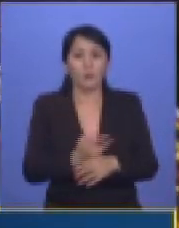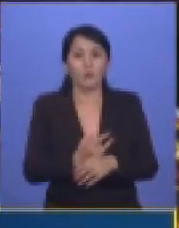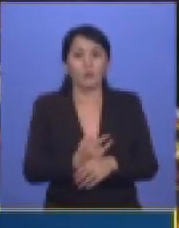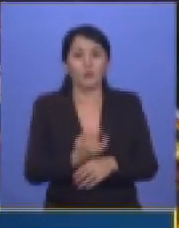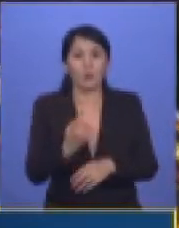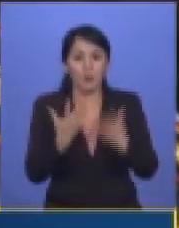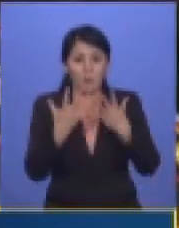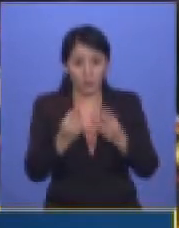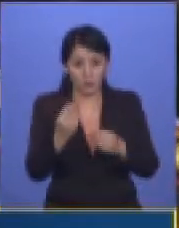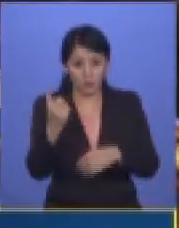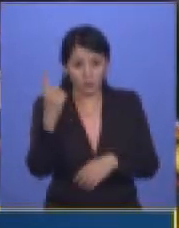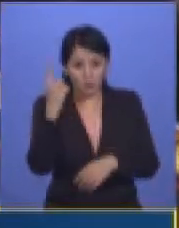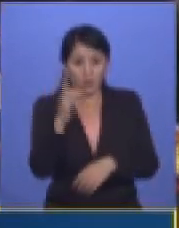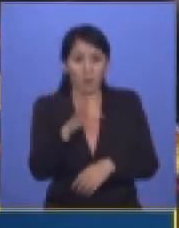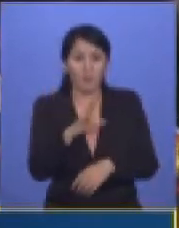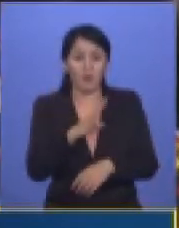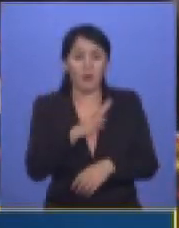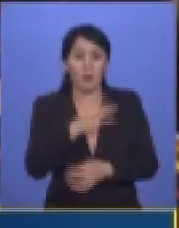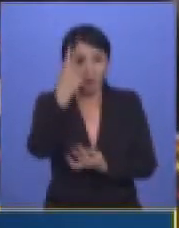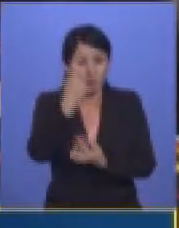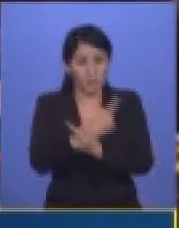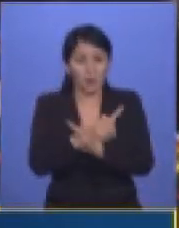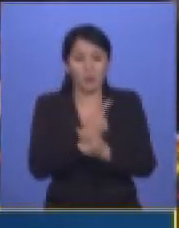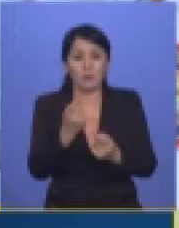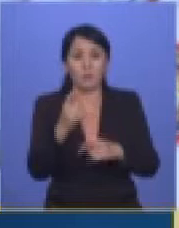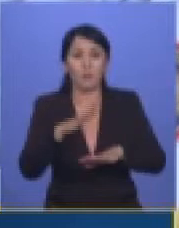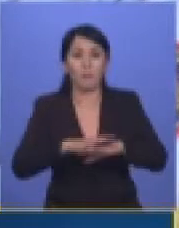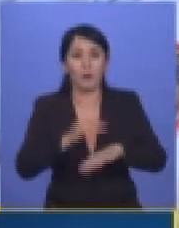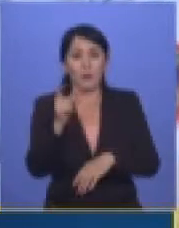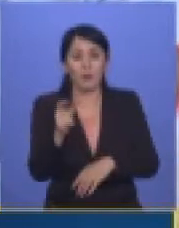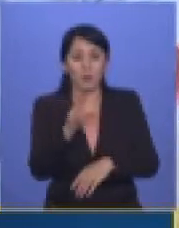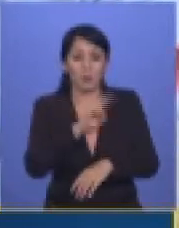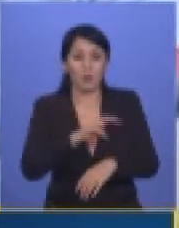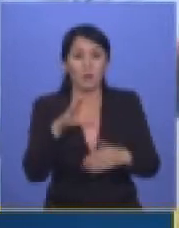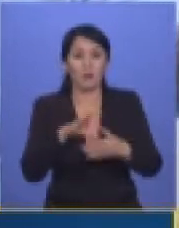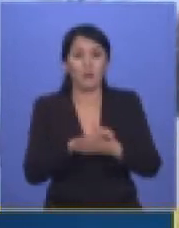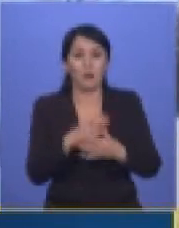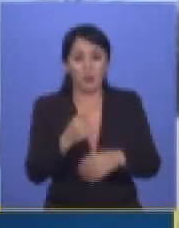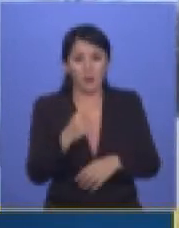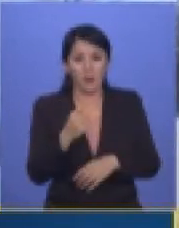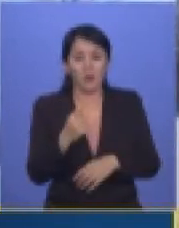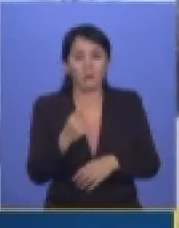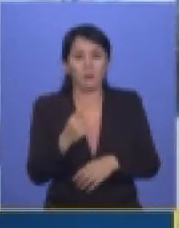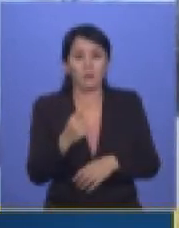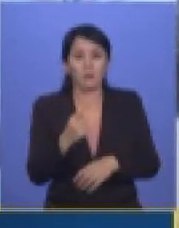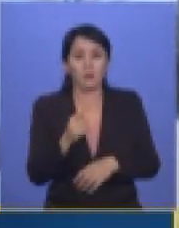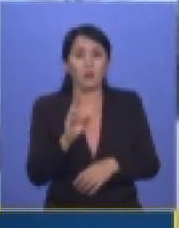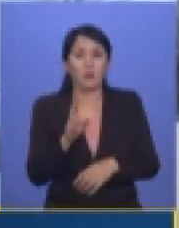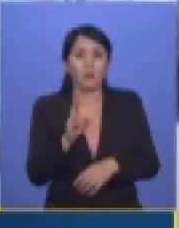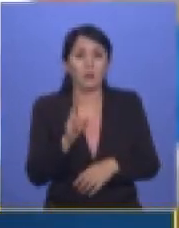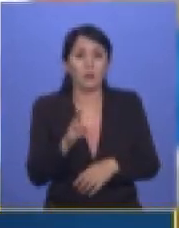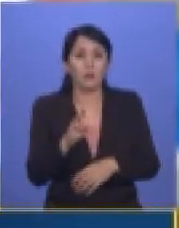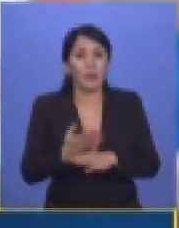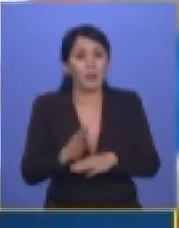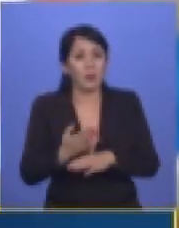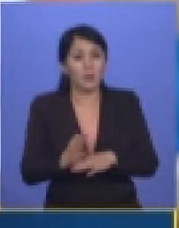күн бұрын оған қоңырау келіп түскені және хабарласқандар өздерін банк қызметкері ретінде таныстырғаны туралы айтты. Олар оның біреулер оның атына